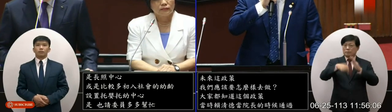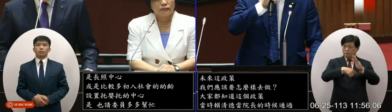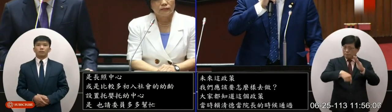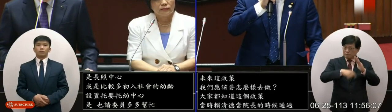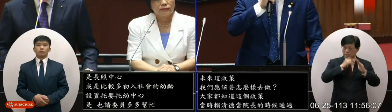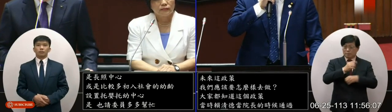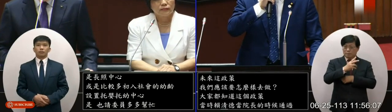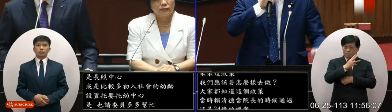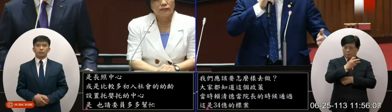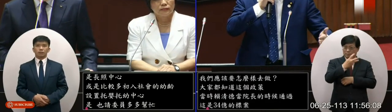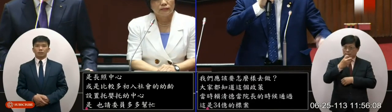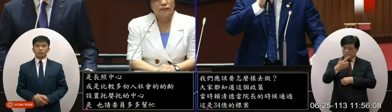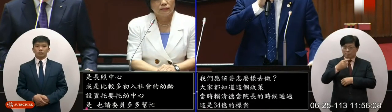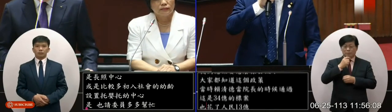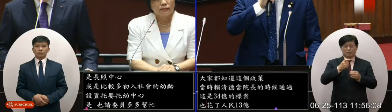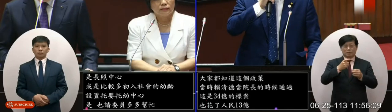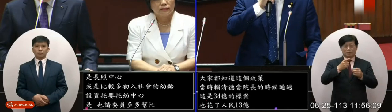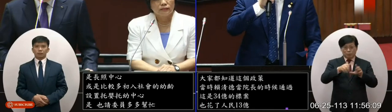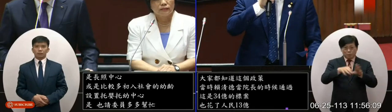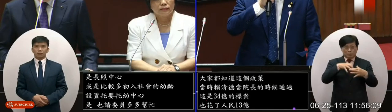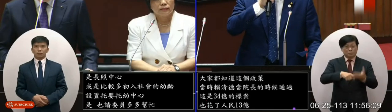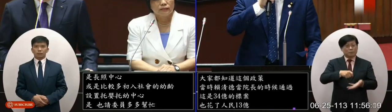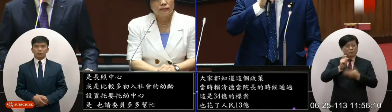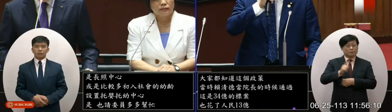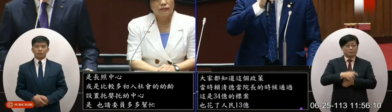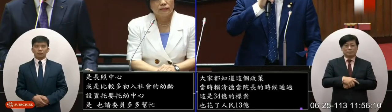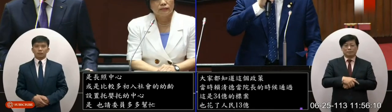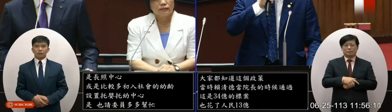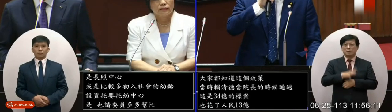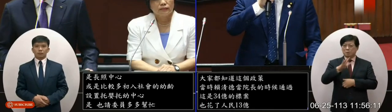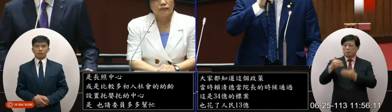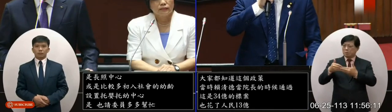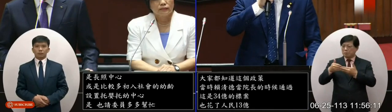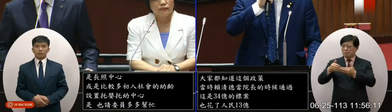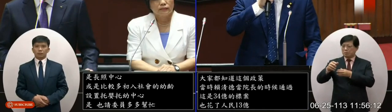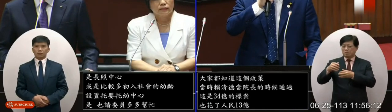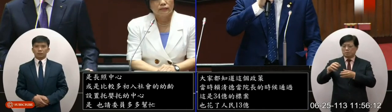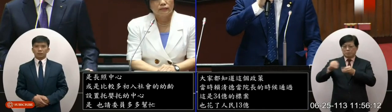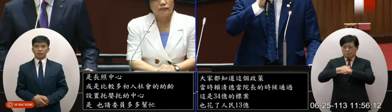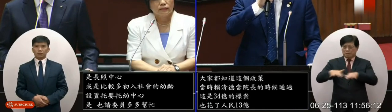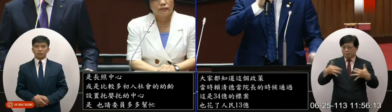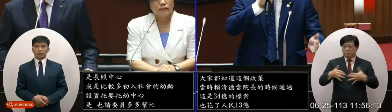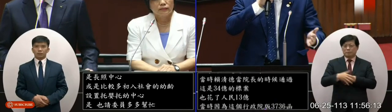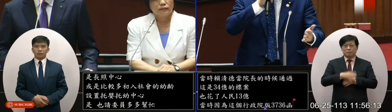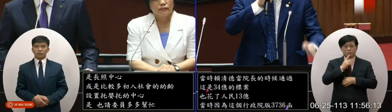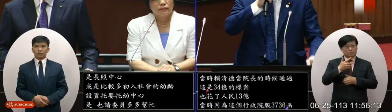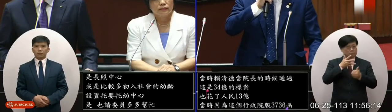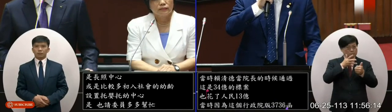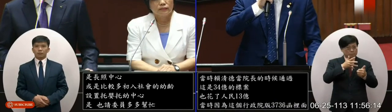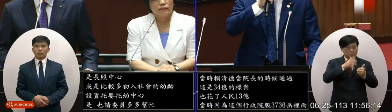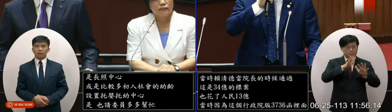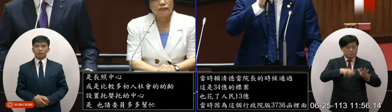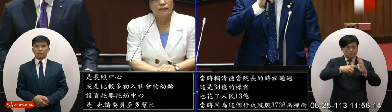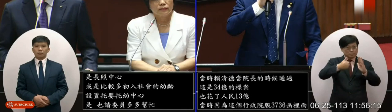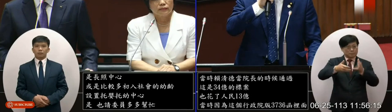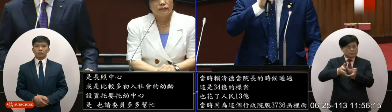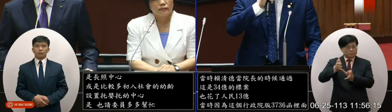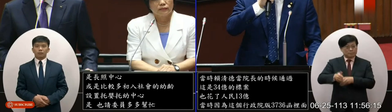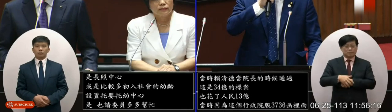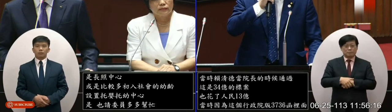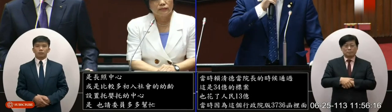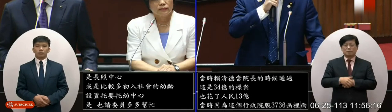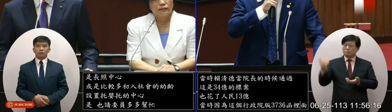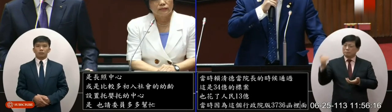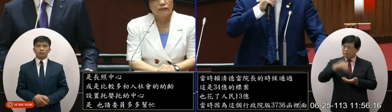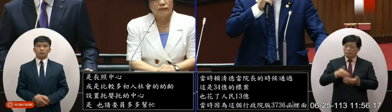版3736的这个函，它的里面的内容是说，因为有大陆治安这个问题哦，所以是不是请教这个今天院长跟这个部